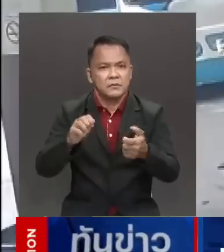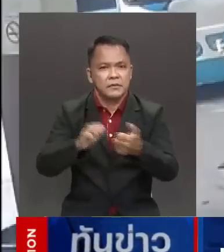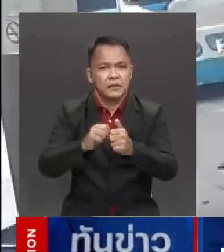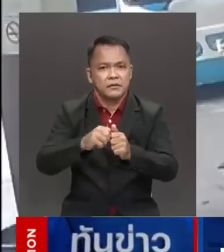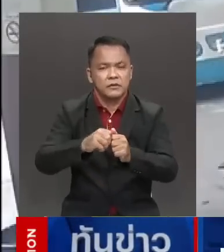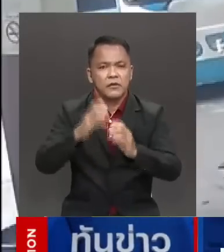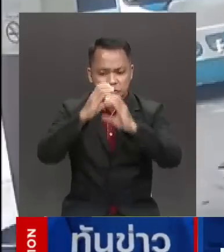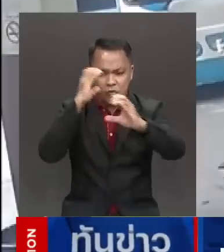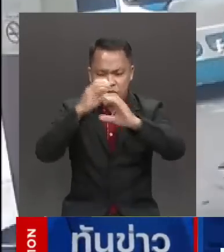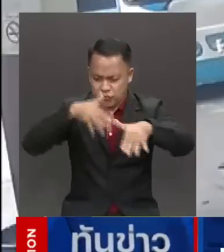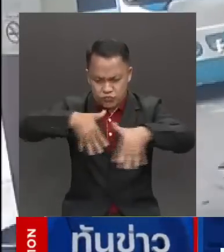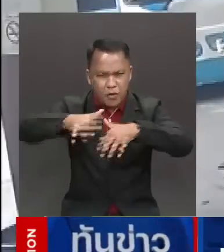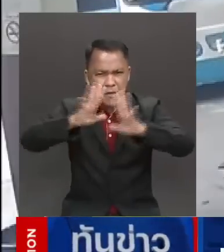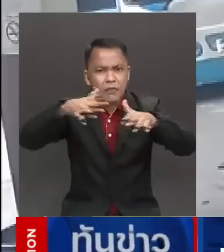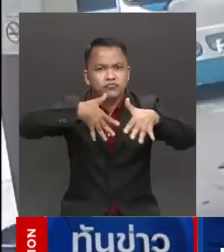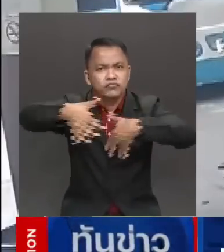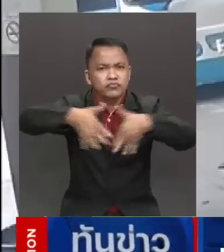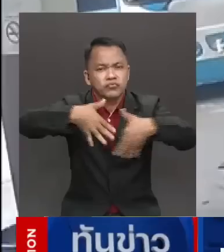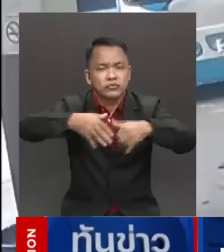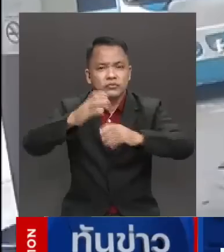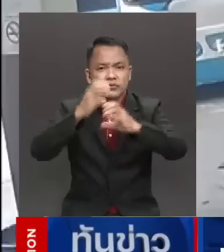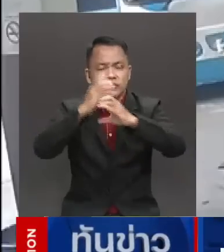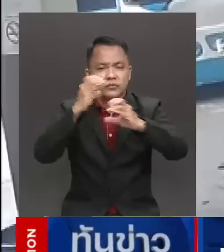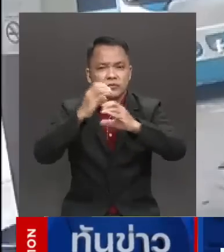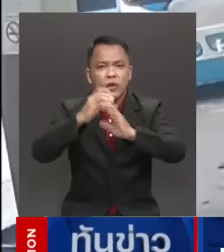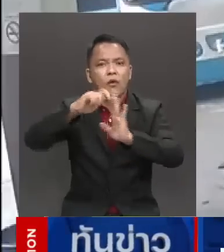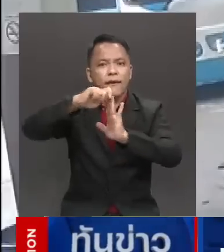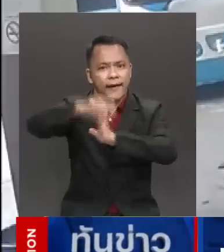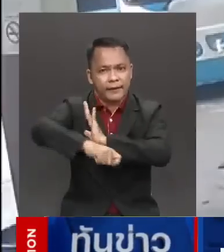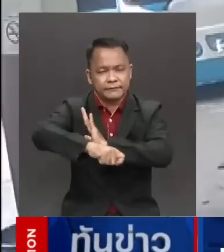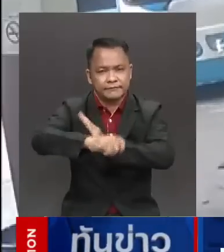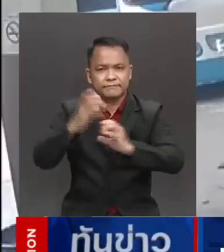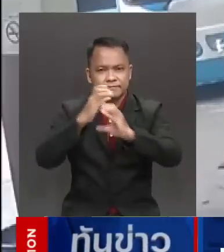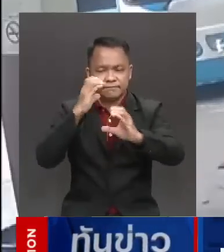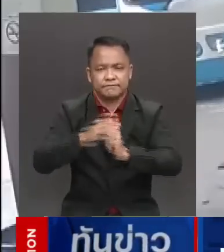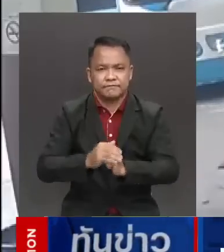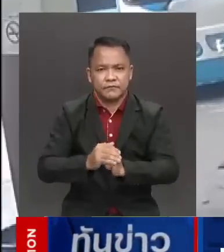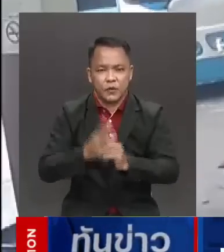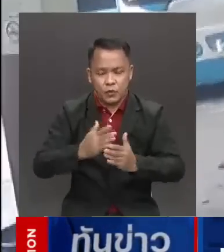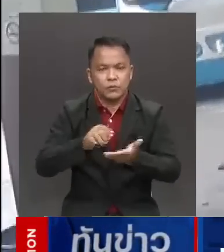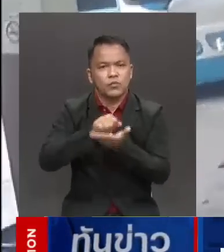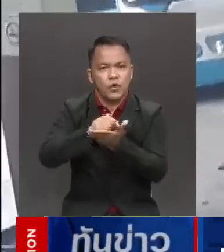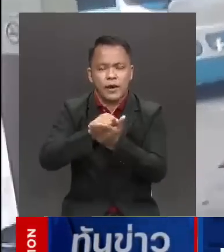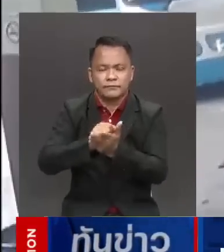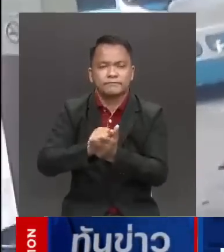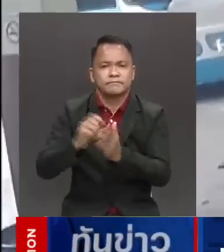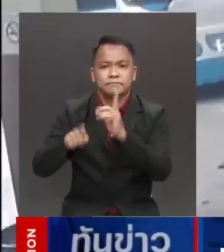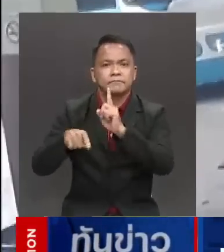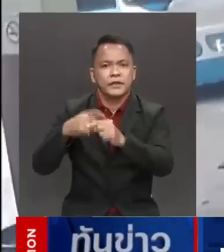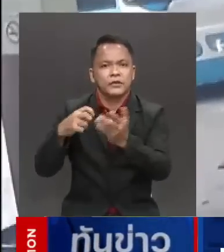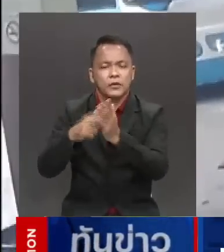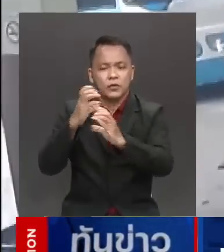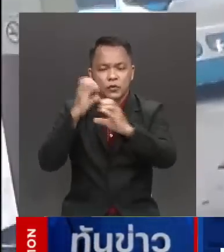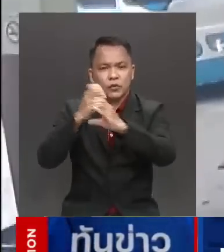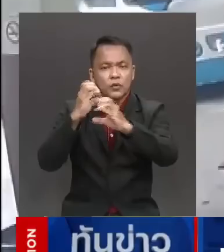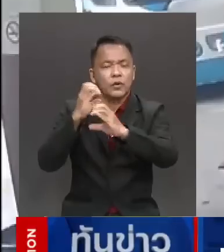ขนส่งอ่ะคนเต็มไปหมดเลยอะค่ะเป็นขนส่งจังหวัดนครราชสีมาลูกค้าเขาปฏิเสธการเดินทางไปกับรถโดยส